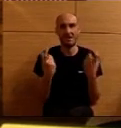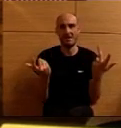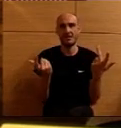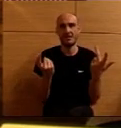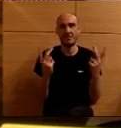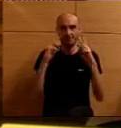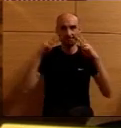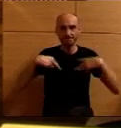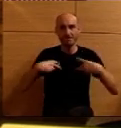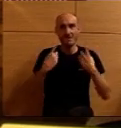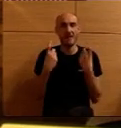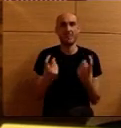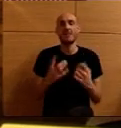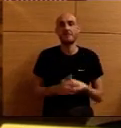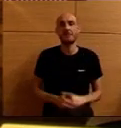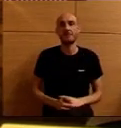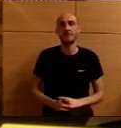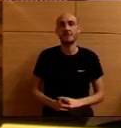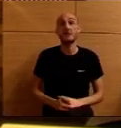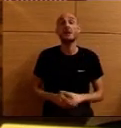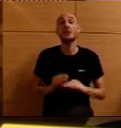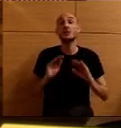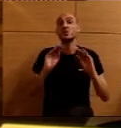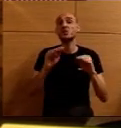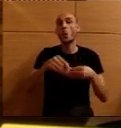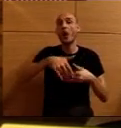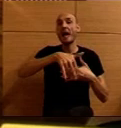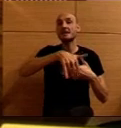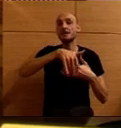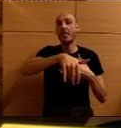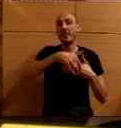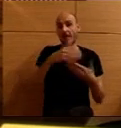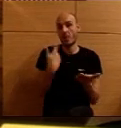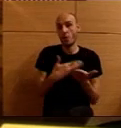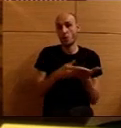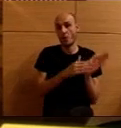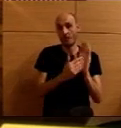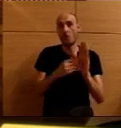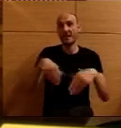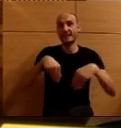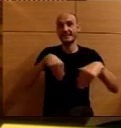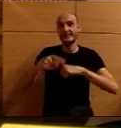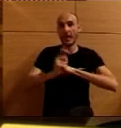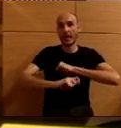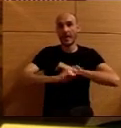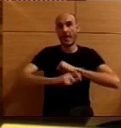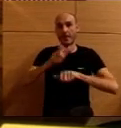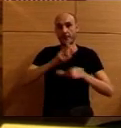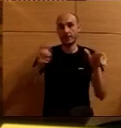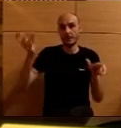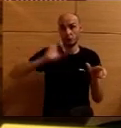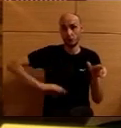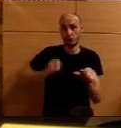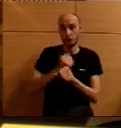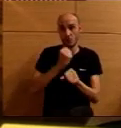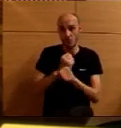arribat. Iñigo, en tot el que diu en el seu expedient o en el seu document d'estratègia de personal, i veurà vostè com a